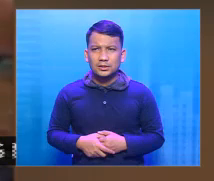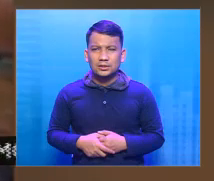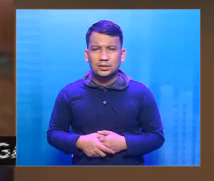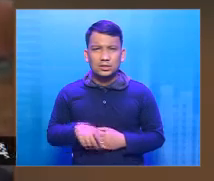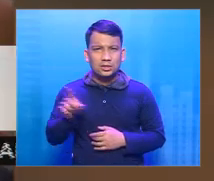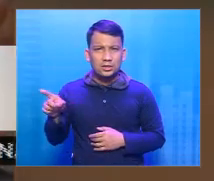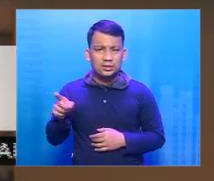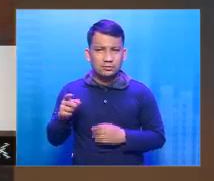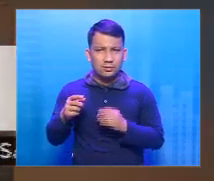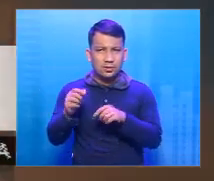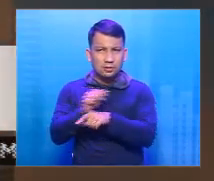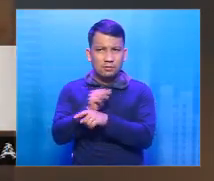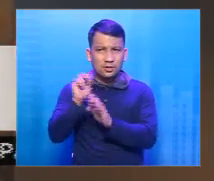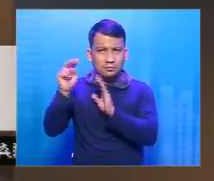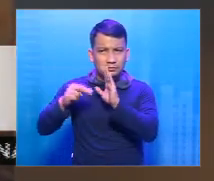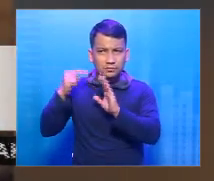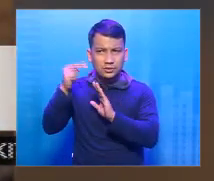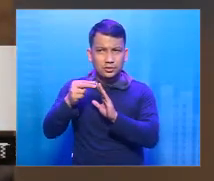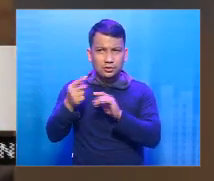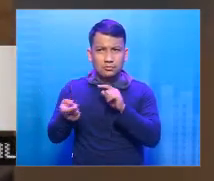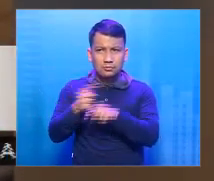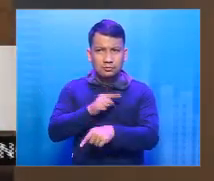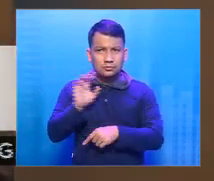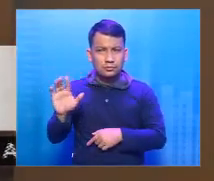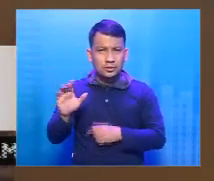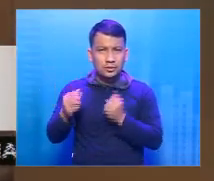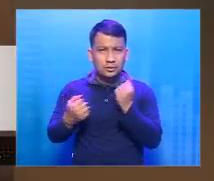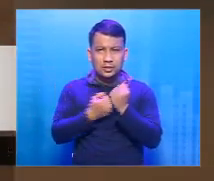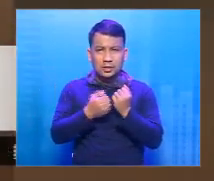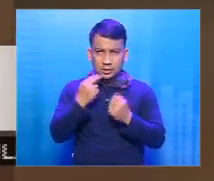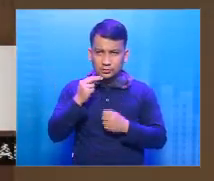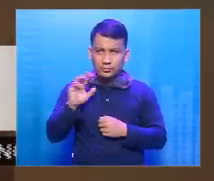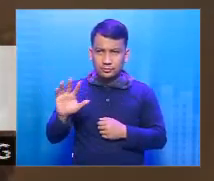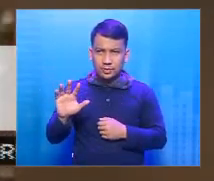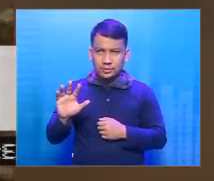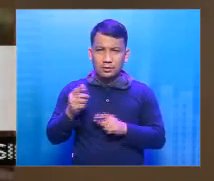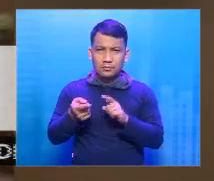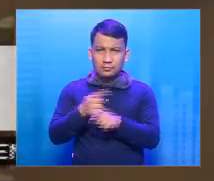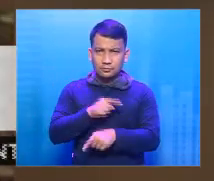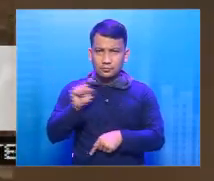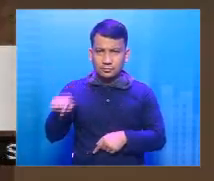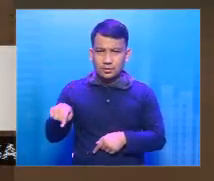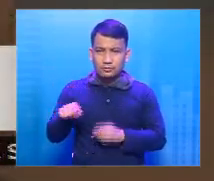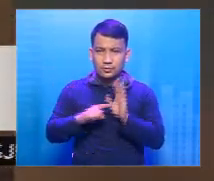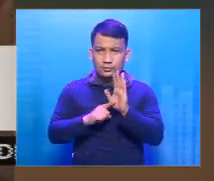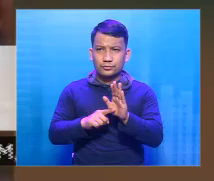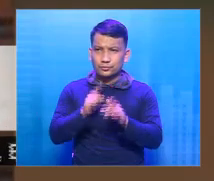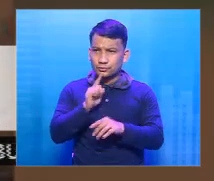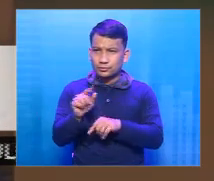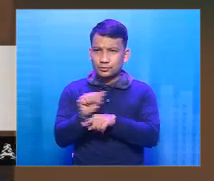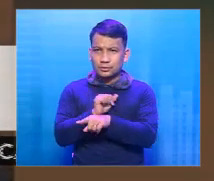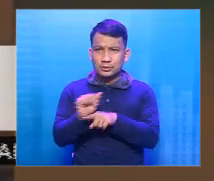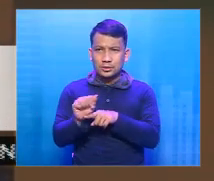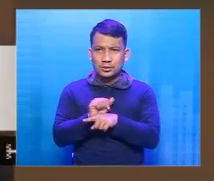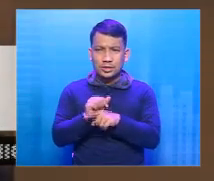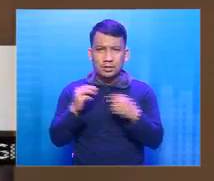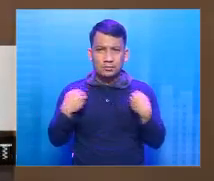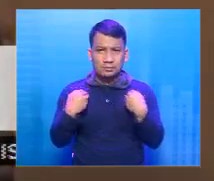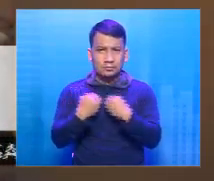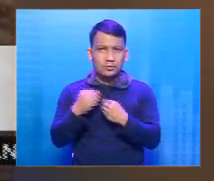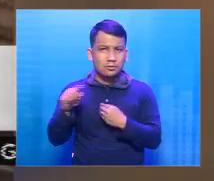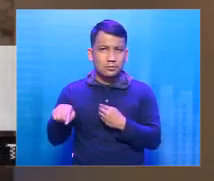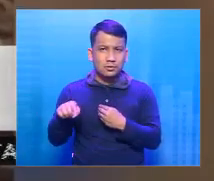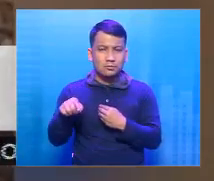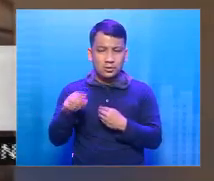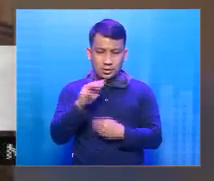Ang mga eksklusibong video na ito na galing sa isang source ng News 5 ay kuha ng aktwal na training ng umano'y mga miyembro ng